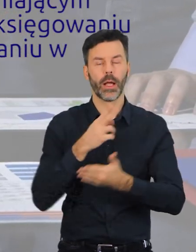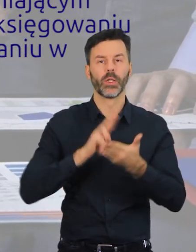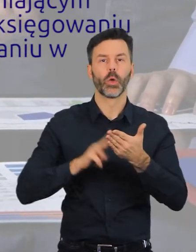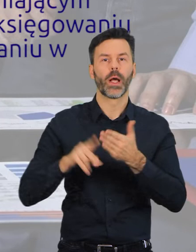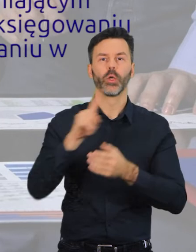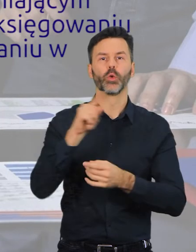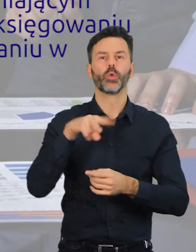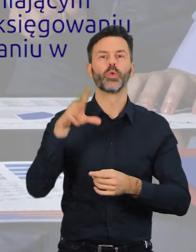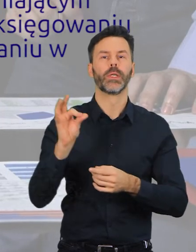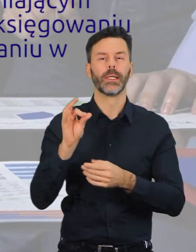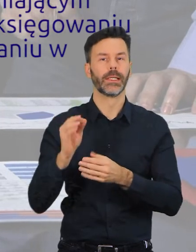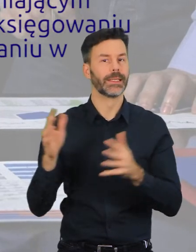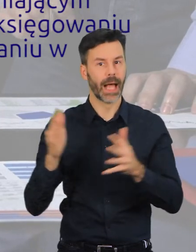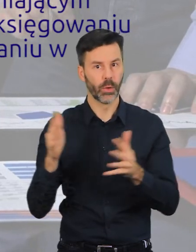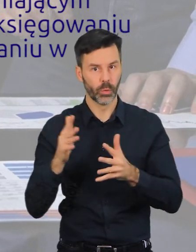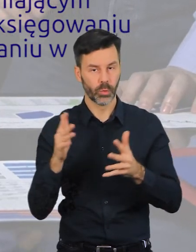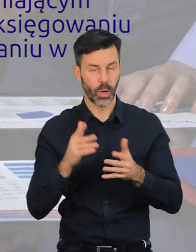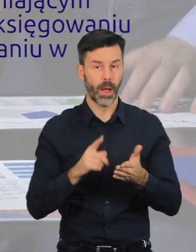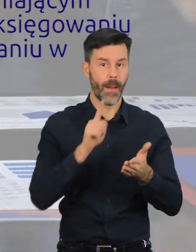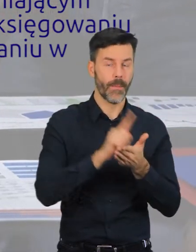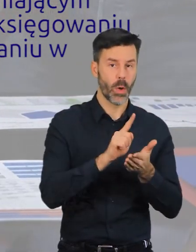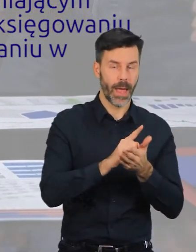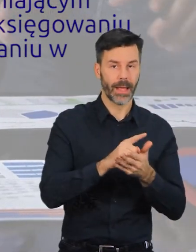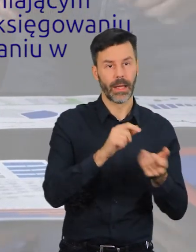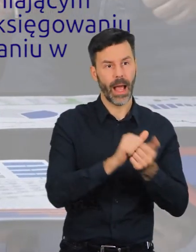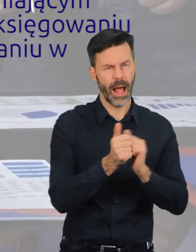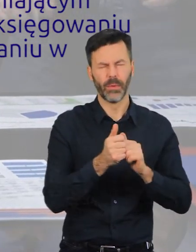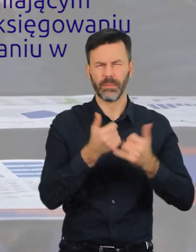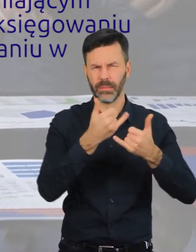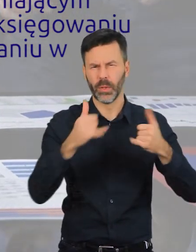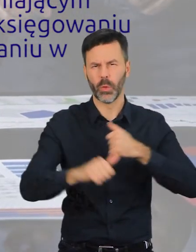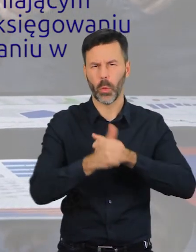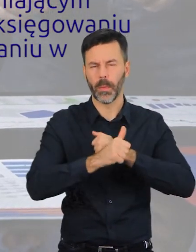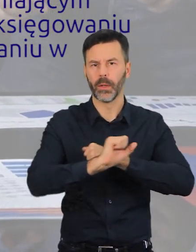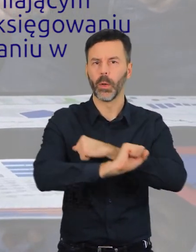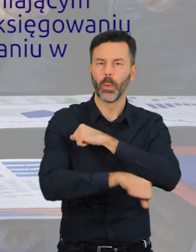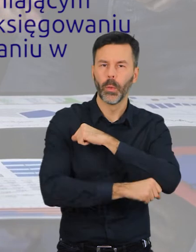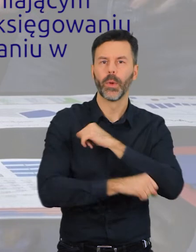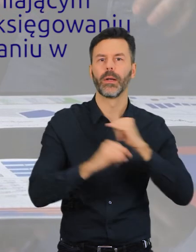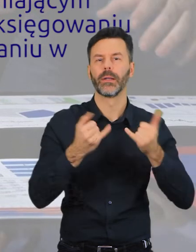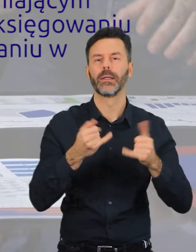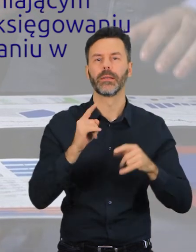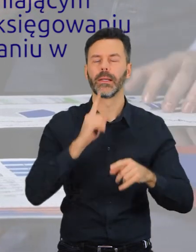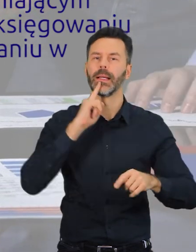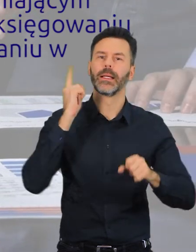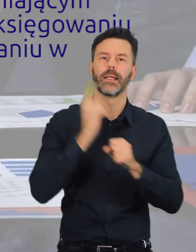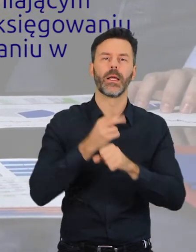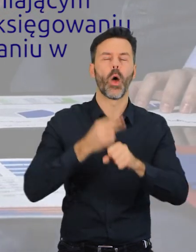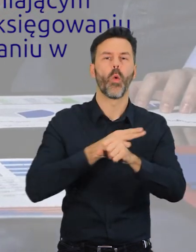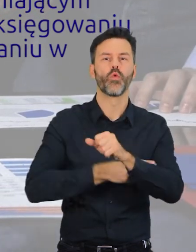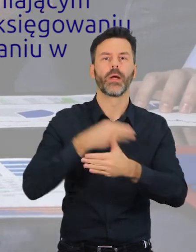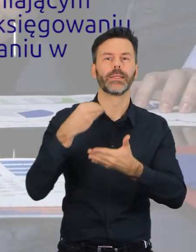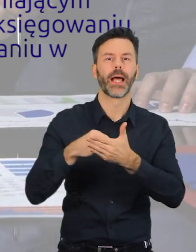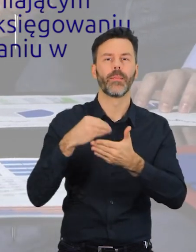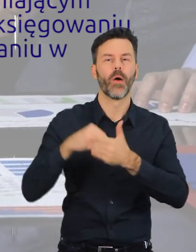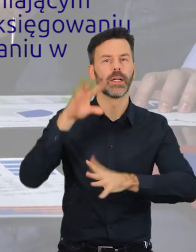podatek dochodowy, dokumentem zamiennym lub uzupełniającym dla potwierdzenia przelewu jest postanowienie Urzędu Skarbowego o zaksięgowaniu